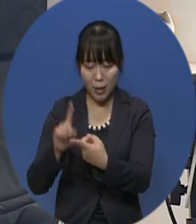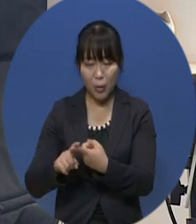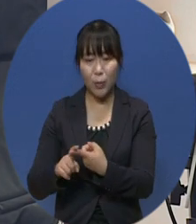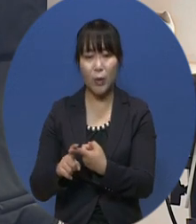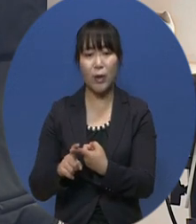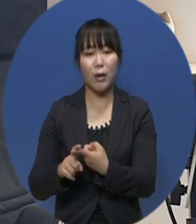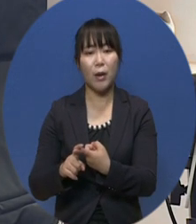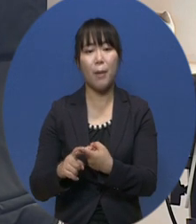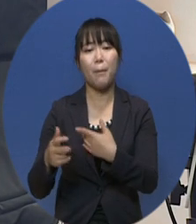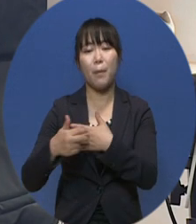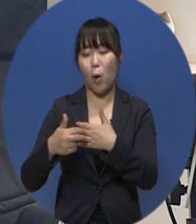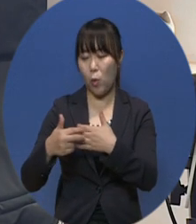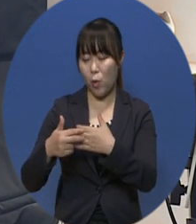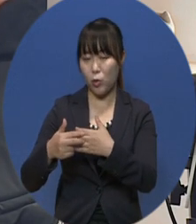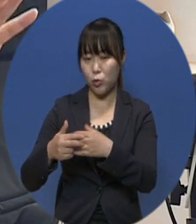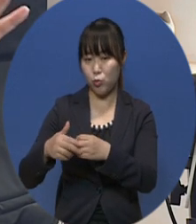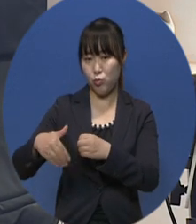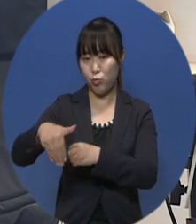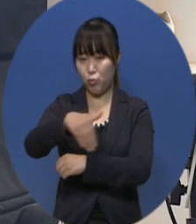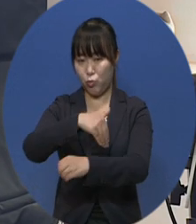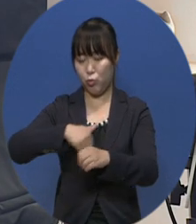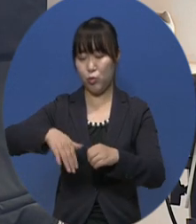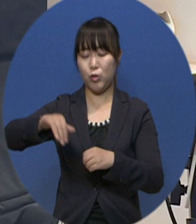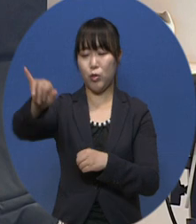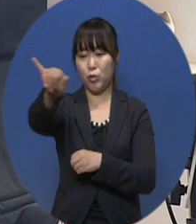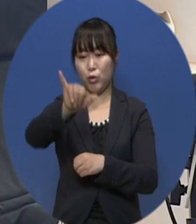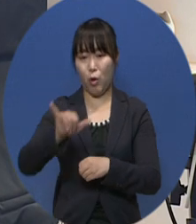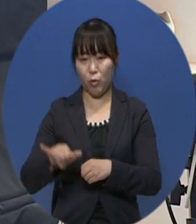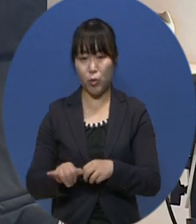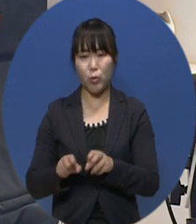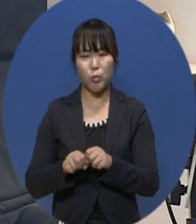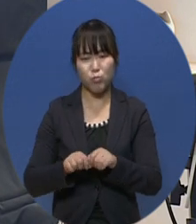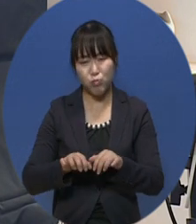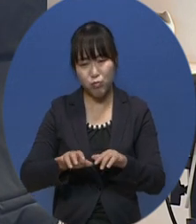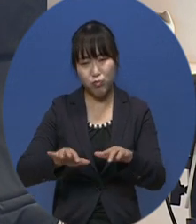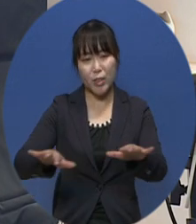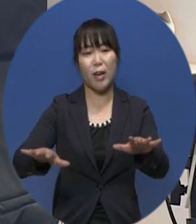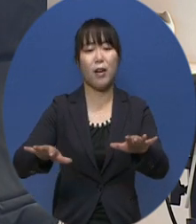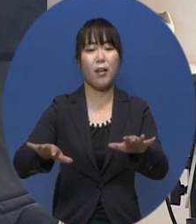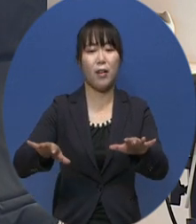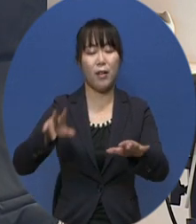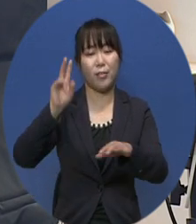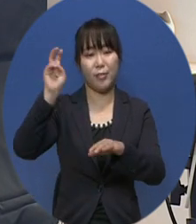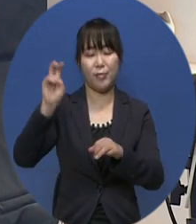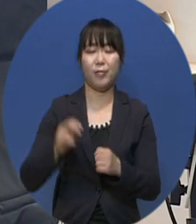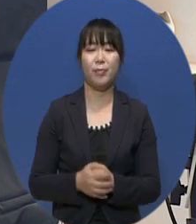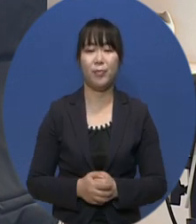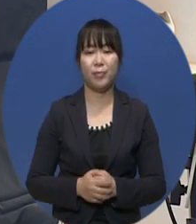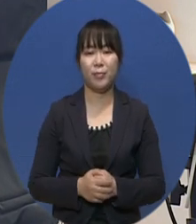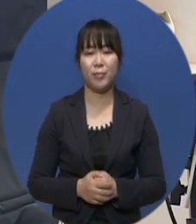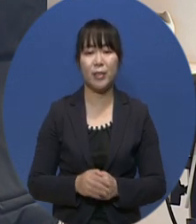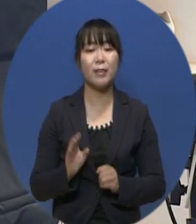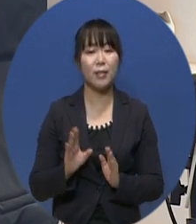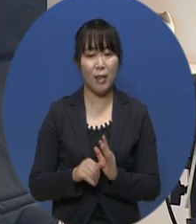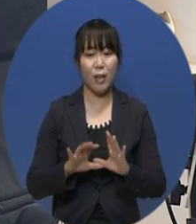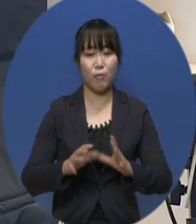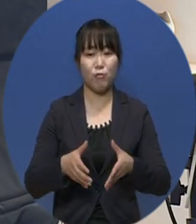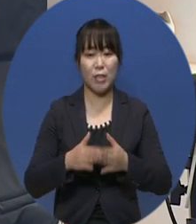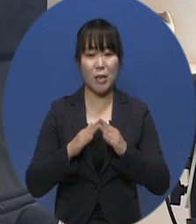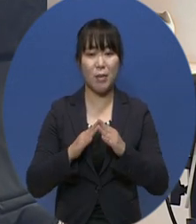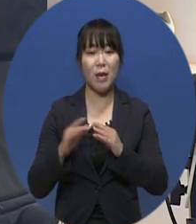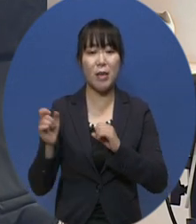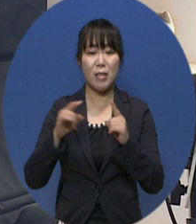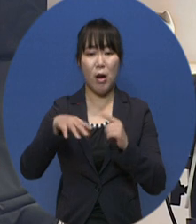그 병원들을 중심으로 이제 이렇게 확산이 전국적으로 될 겁니다. 그래서 네. 이제 그때 이제